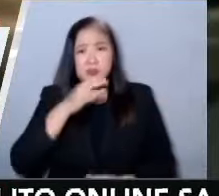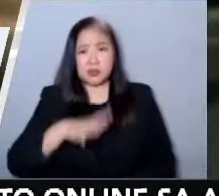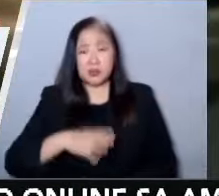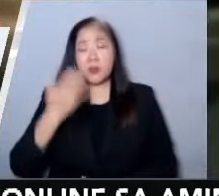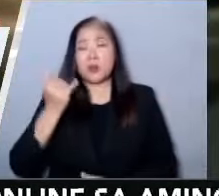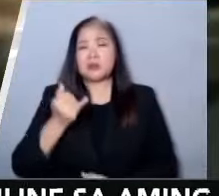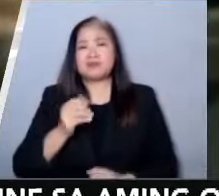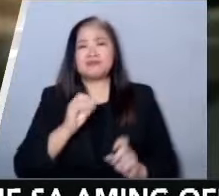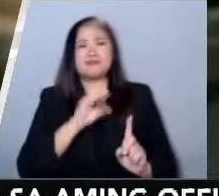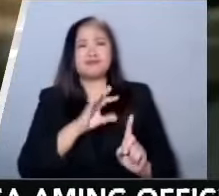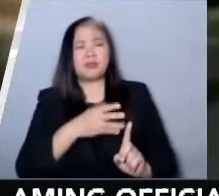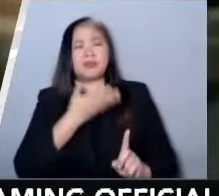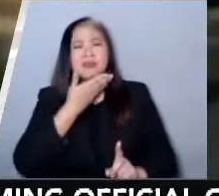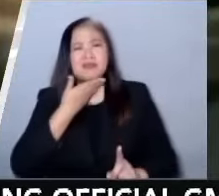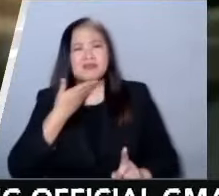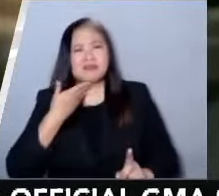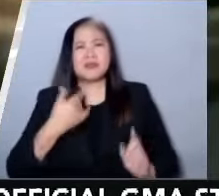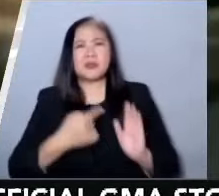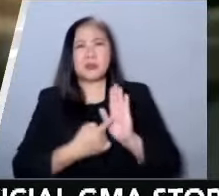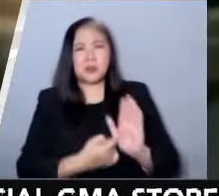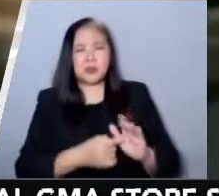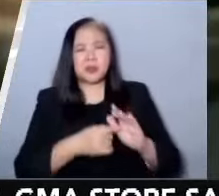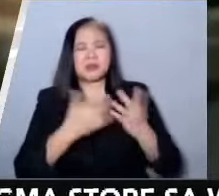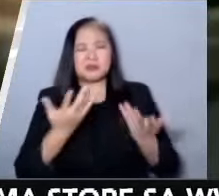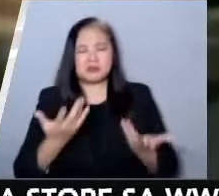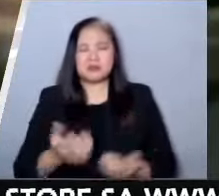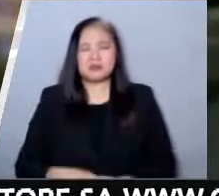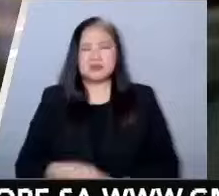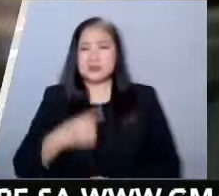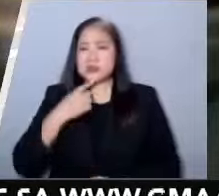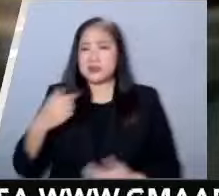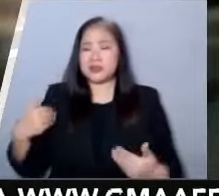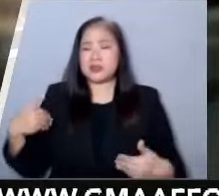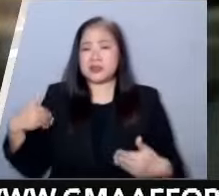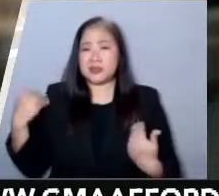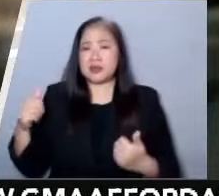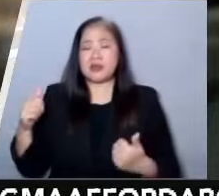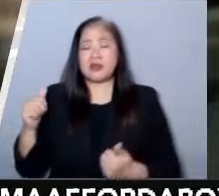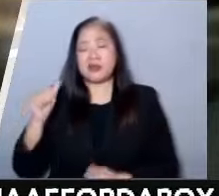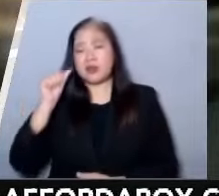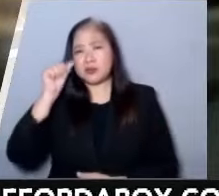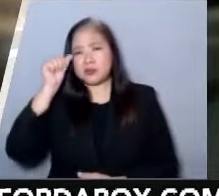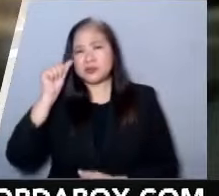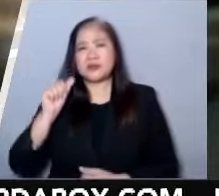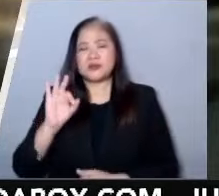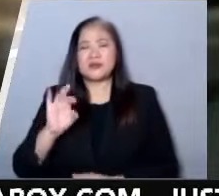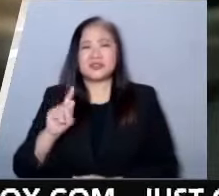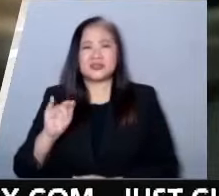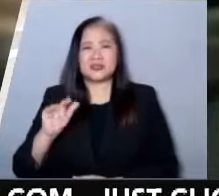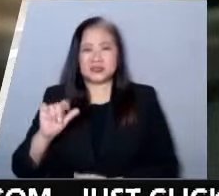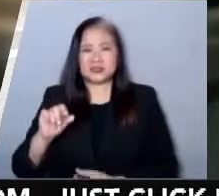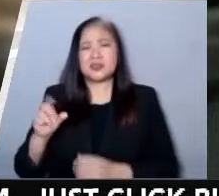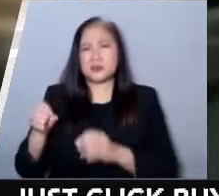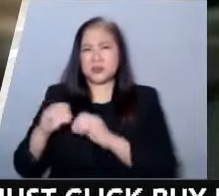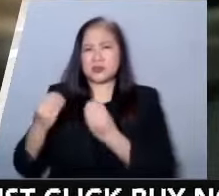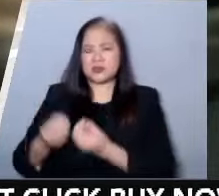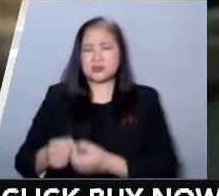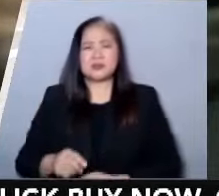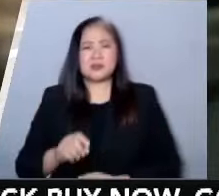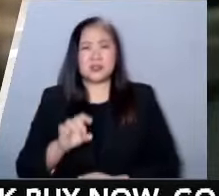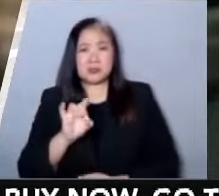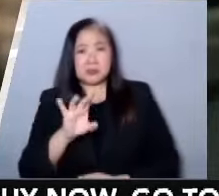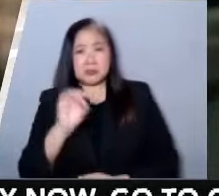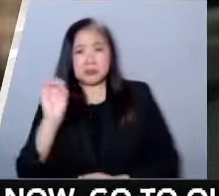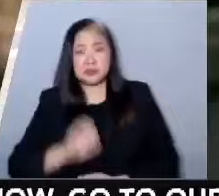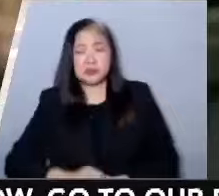katunayan ayon sa young adult fertility and sexuality study of 2021 L por ng mga kabataang pilipino